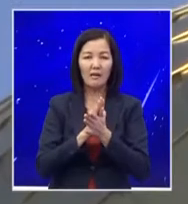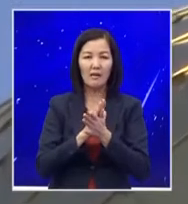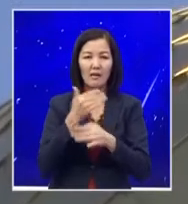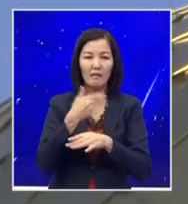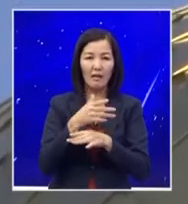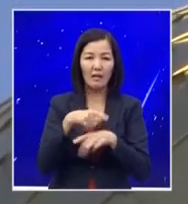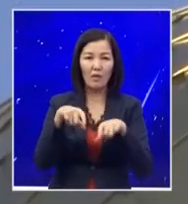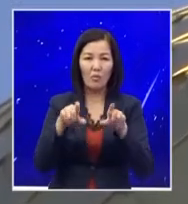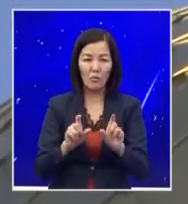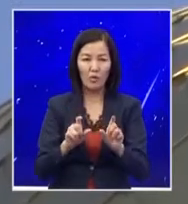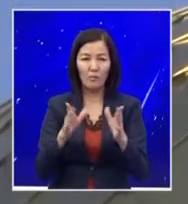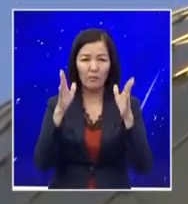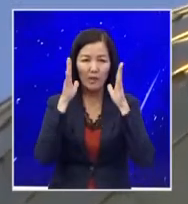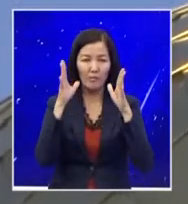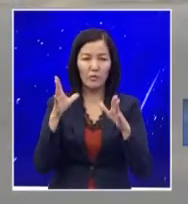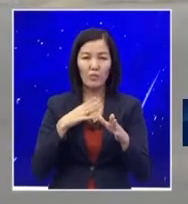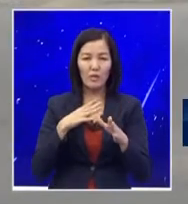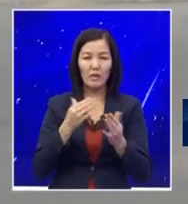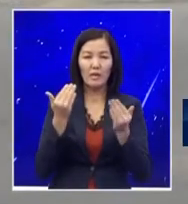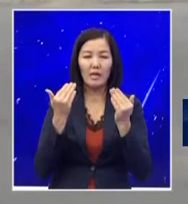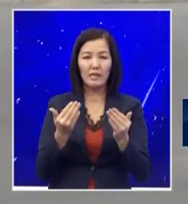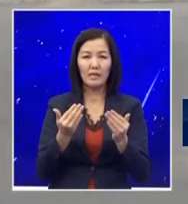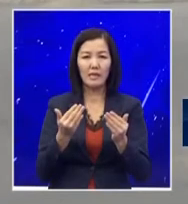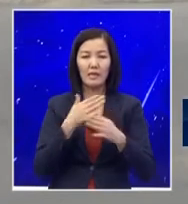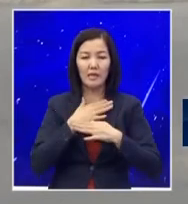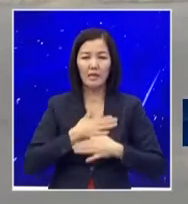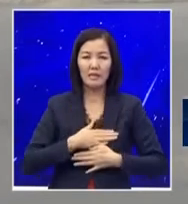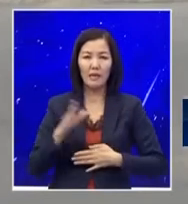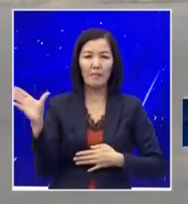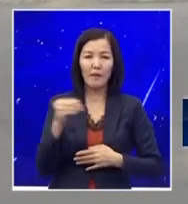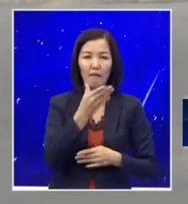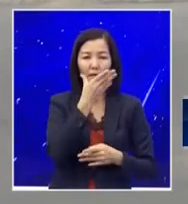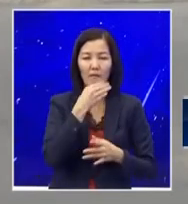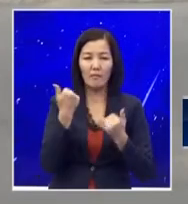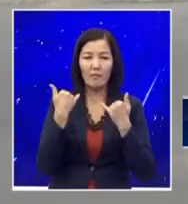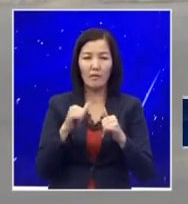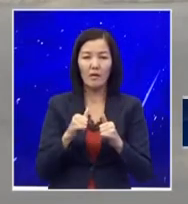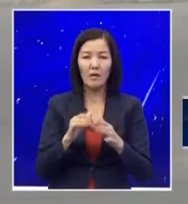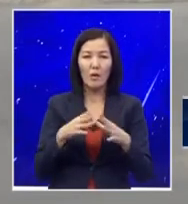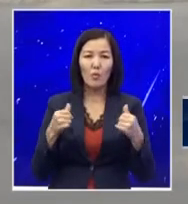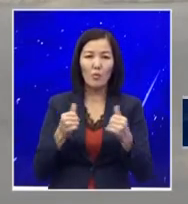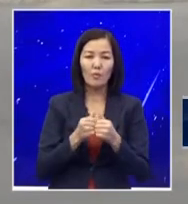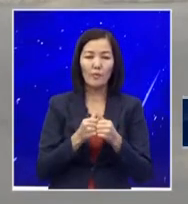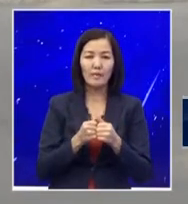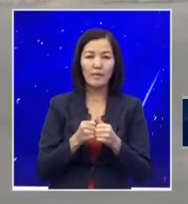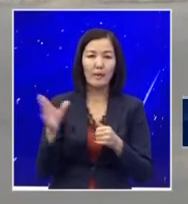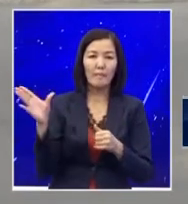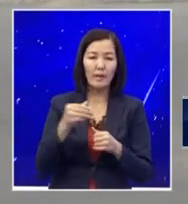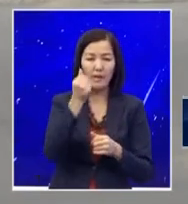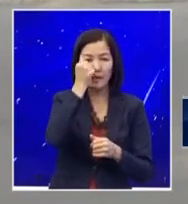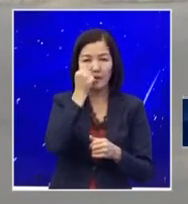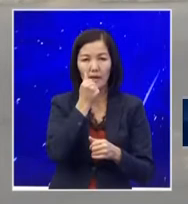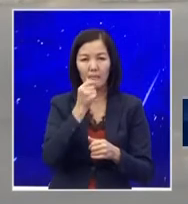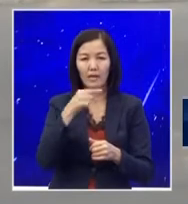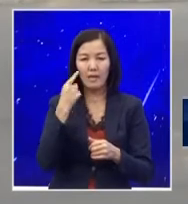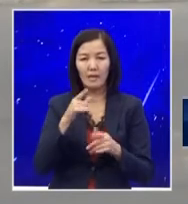кеткен. Алла разы болсын, жатқан жері торқа болсын, жолдасы иман болсын. Осындай бала шағасы еш уақыт жамашылық көрмесін,